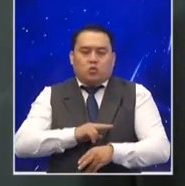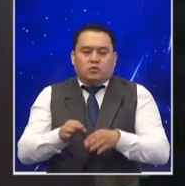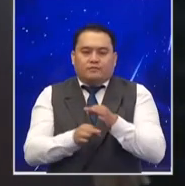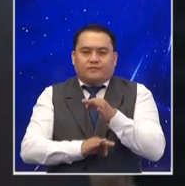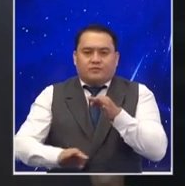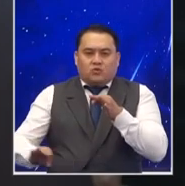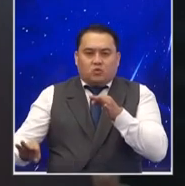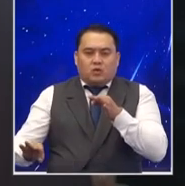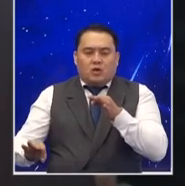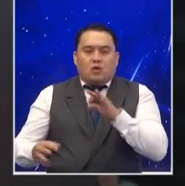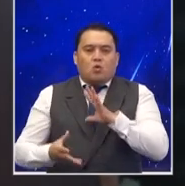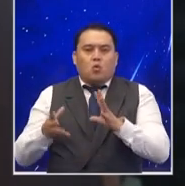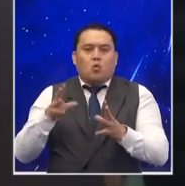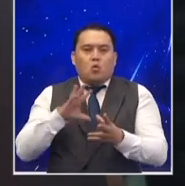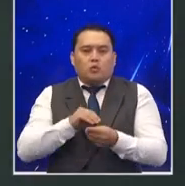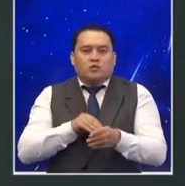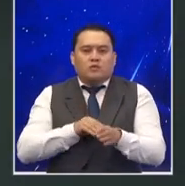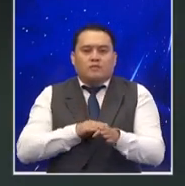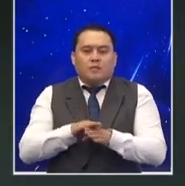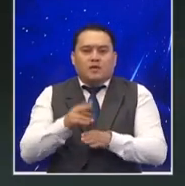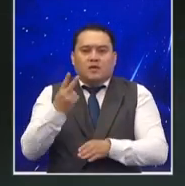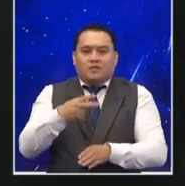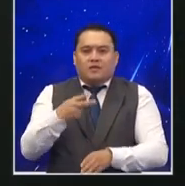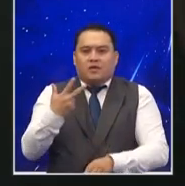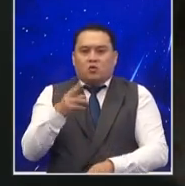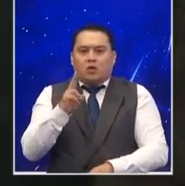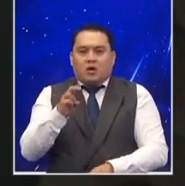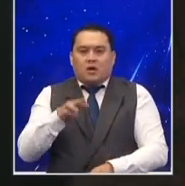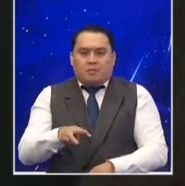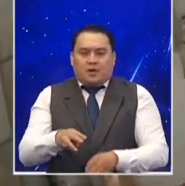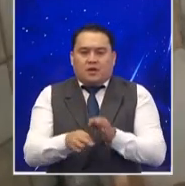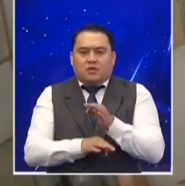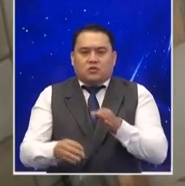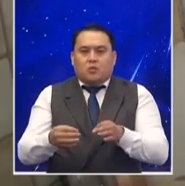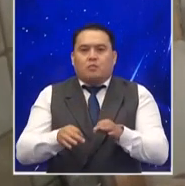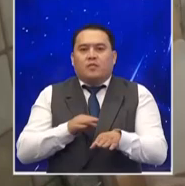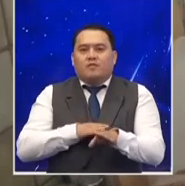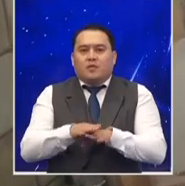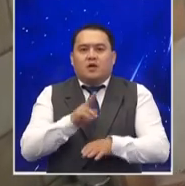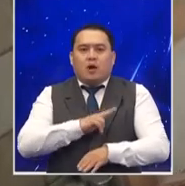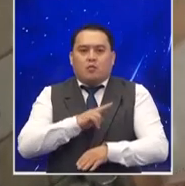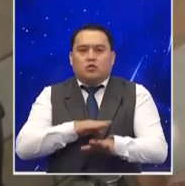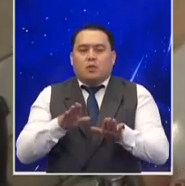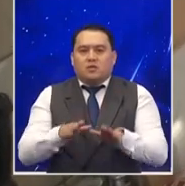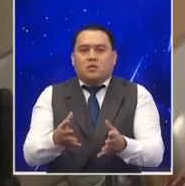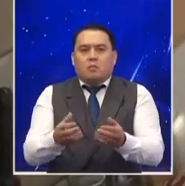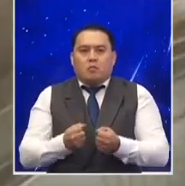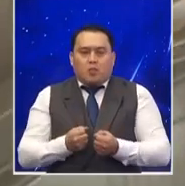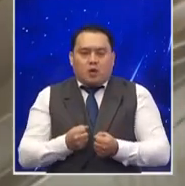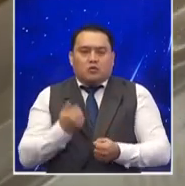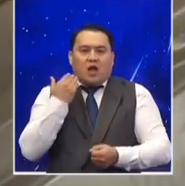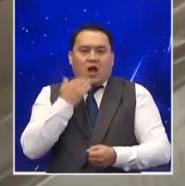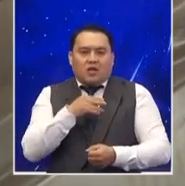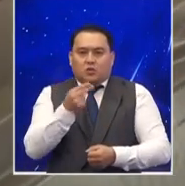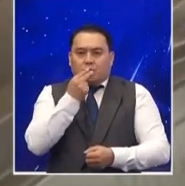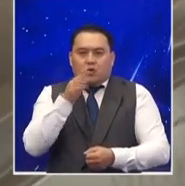проведению водопровода. В общей сложности проложено более 23 километров сетей. Благодаря проводимым мерам местные жители получили доступ к